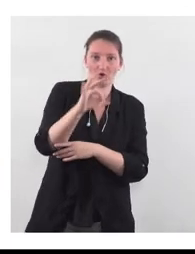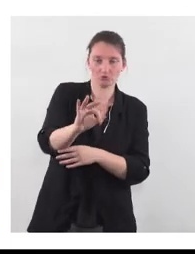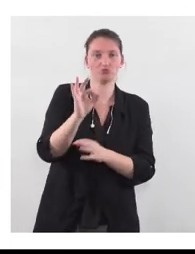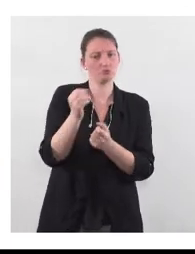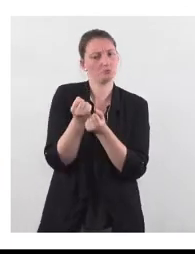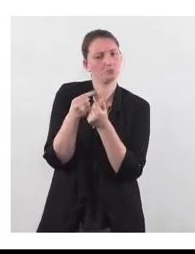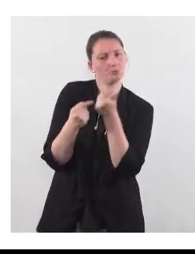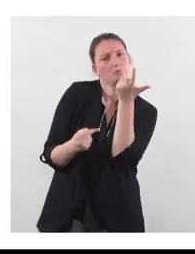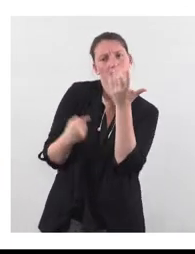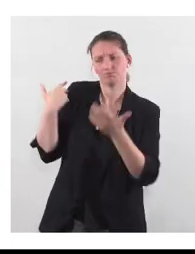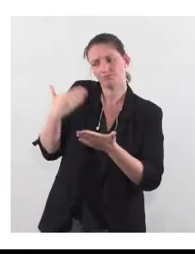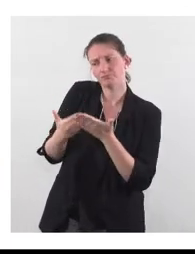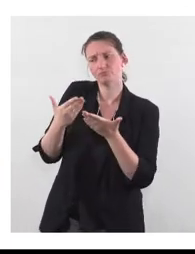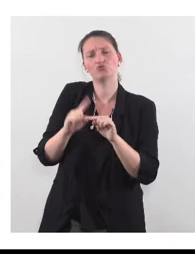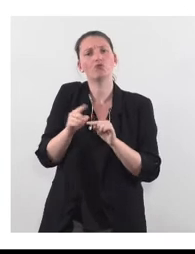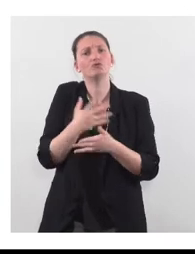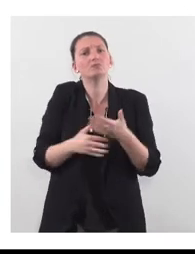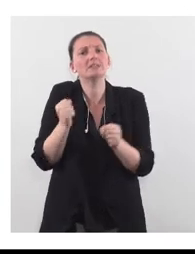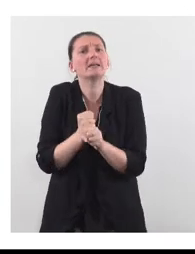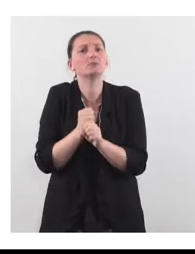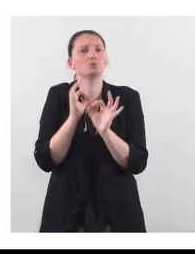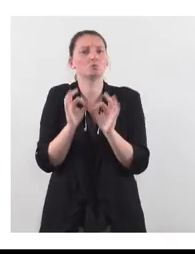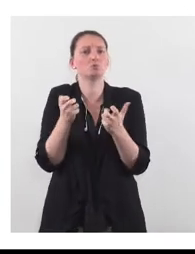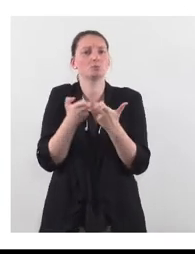qui ont été mises en place, notamment